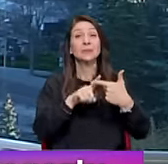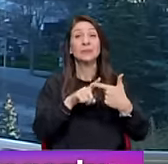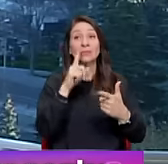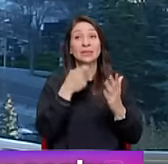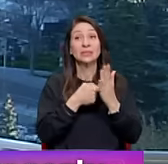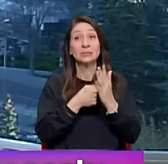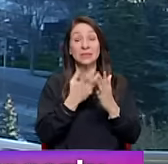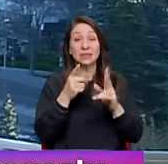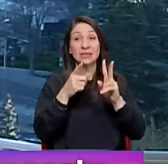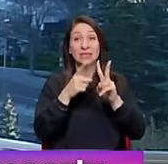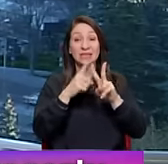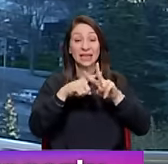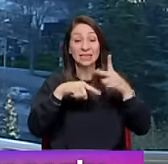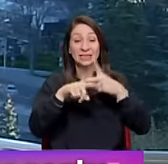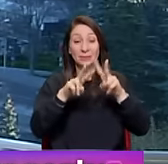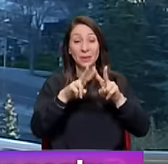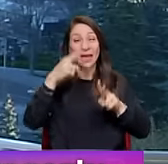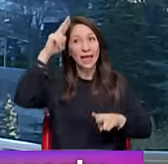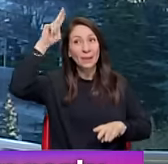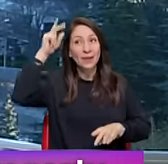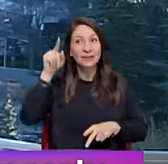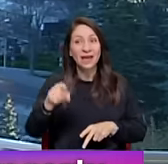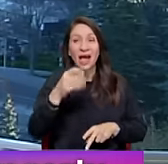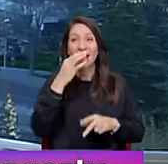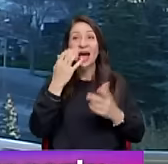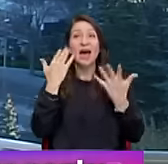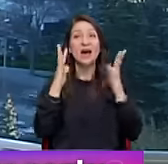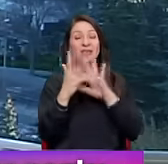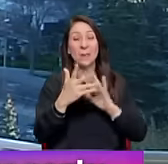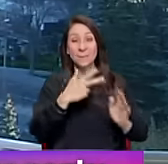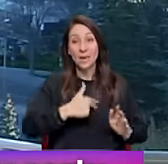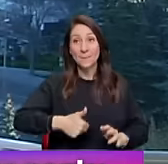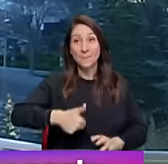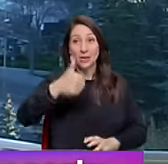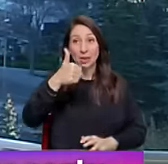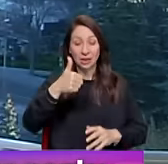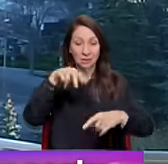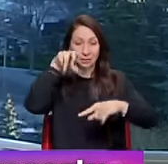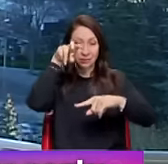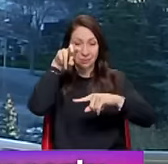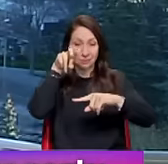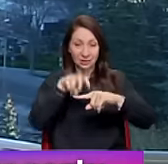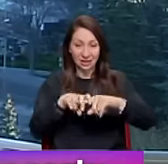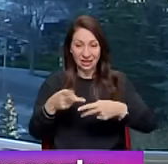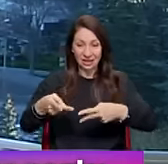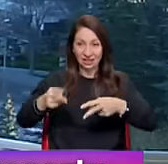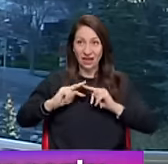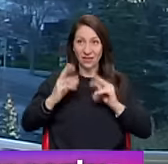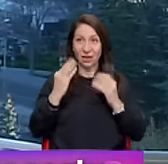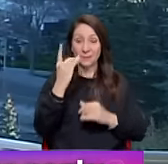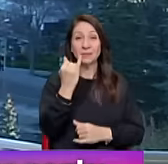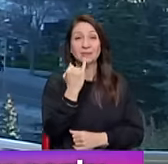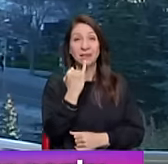isim daha, Nazım Hikmet'in dizeleriyle ve Ankara havasıyla belediye başkanlığı koltuğunu devralan